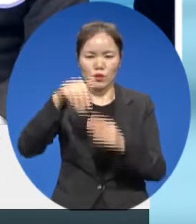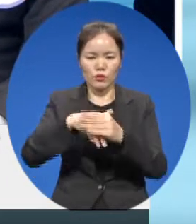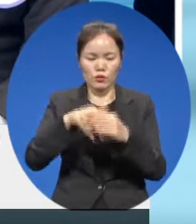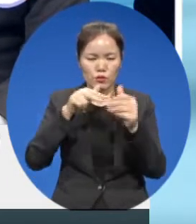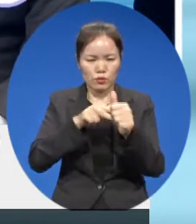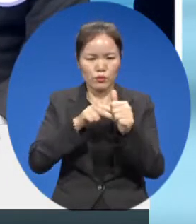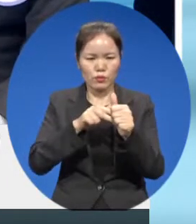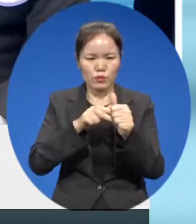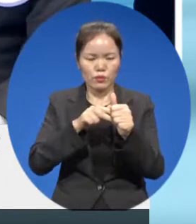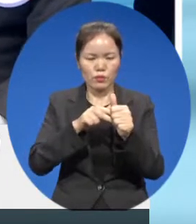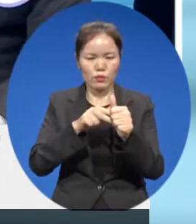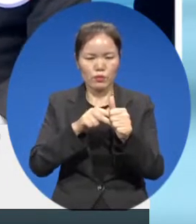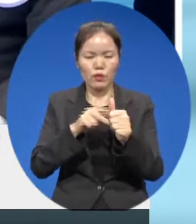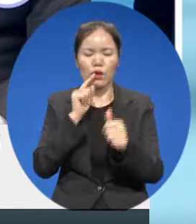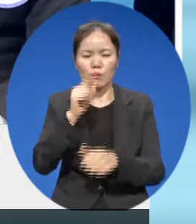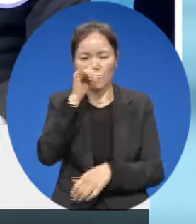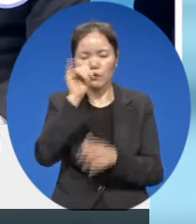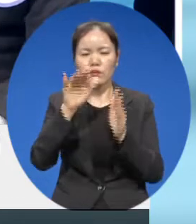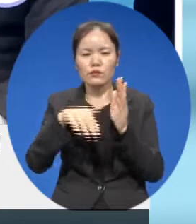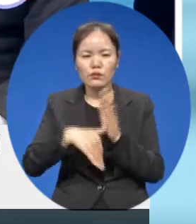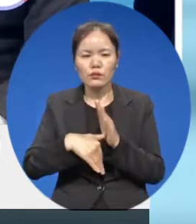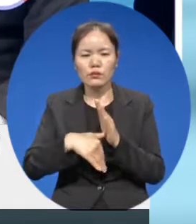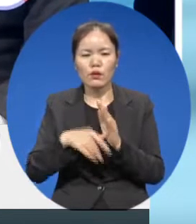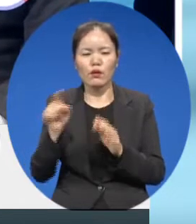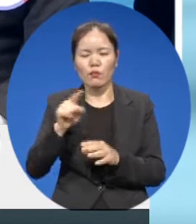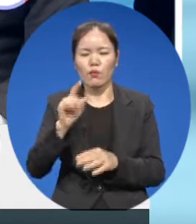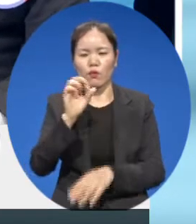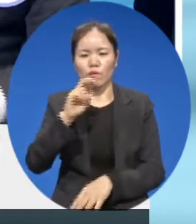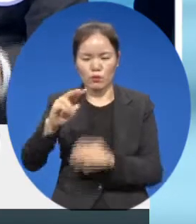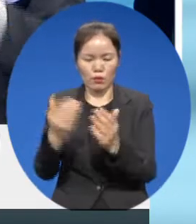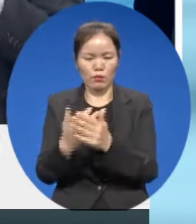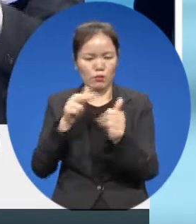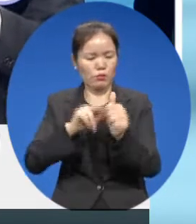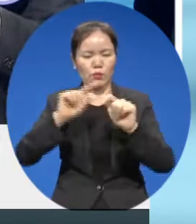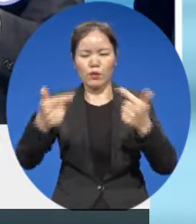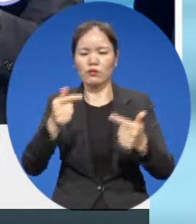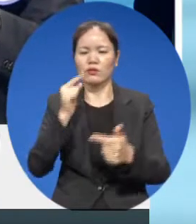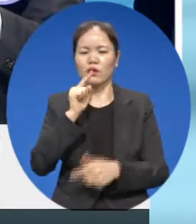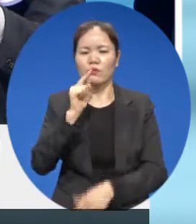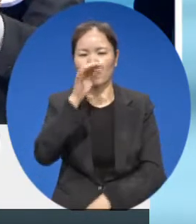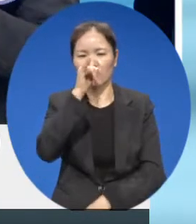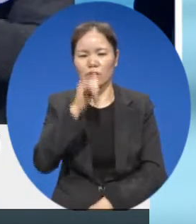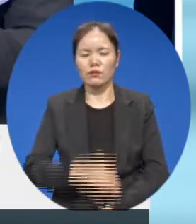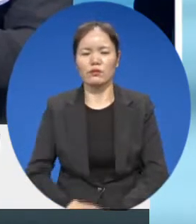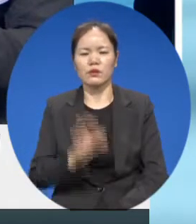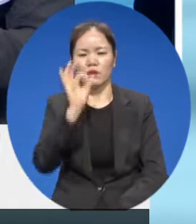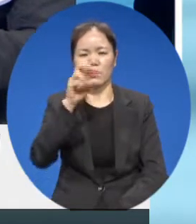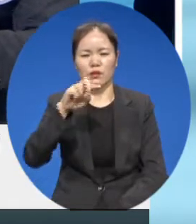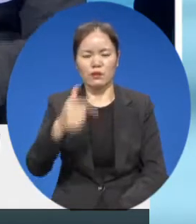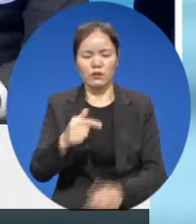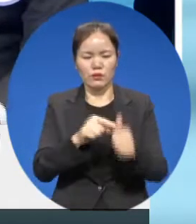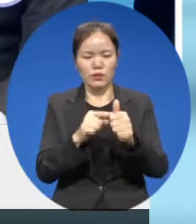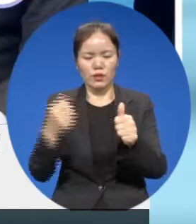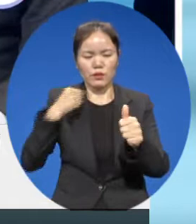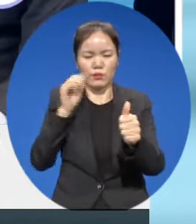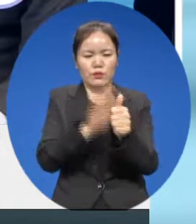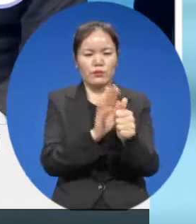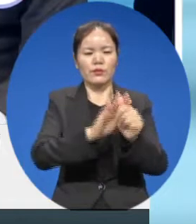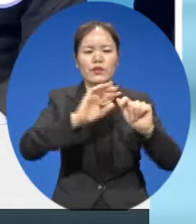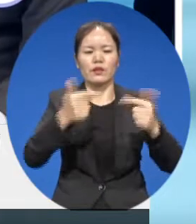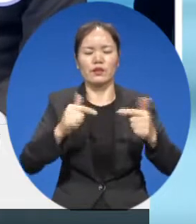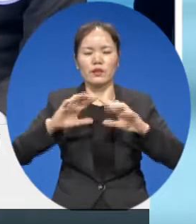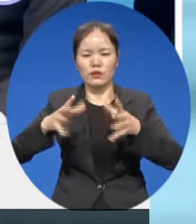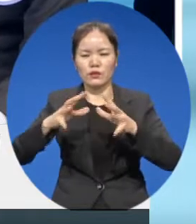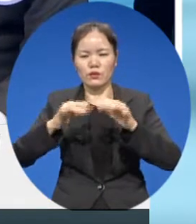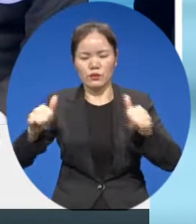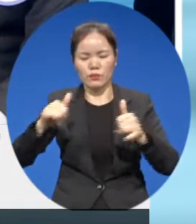아니다 여당 내부의 후보다 아직까지는 이렇게 선을 긋고 있거든요 그 윤석 을 총장에게 힘을 보탠 다기 보다는 국민적으로 여러가지